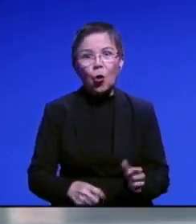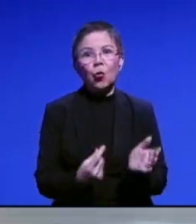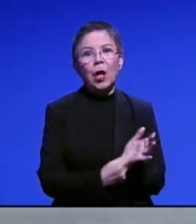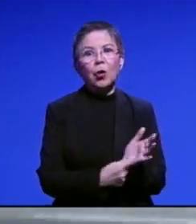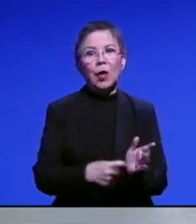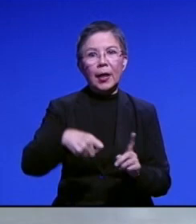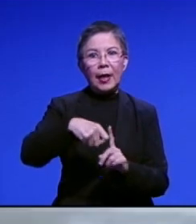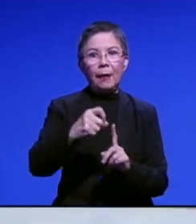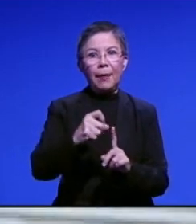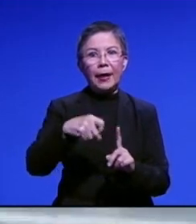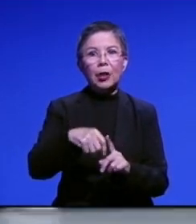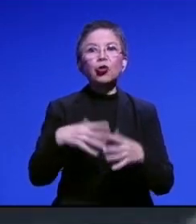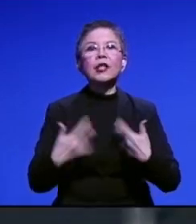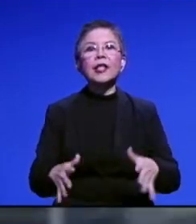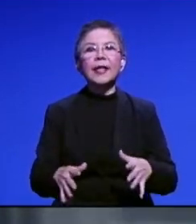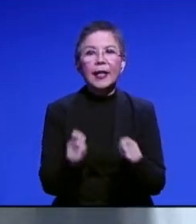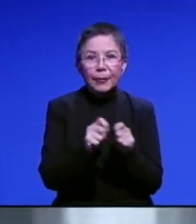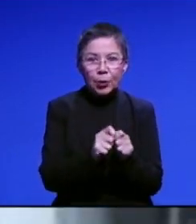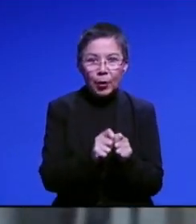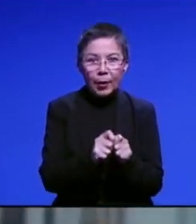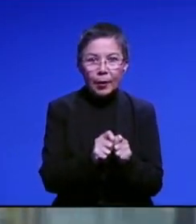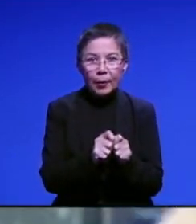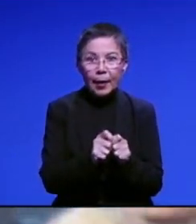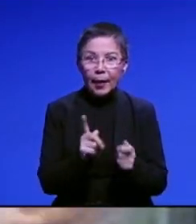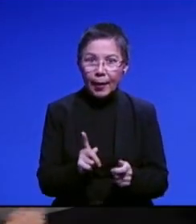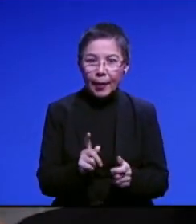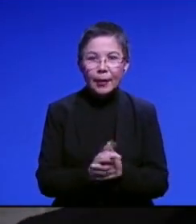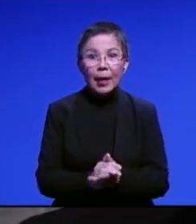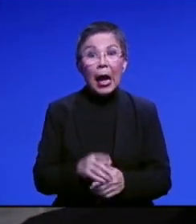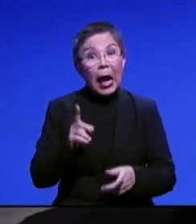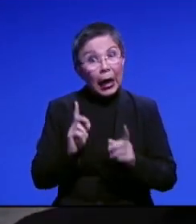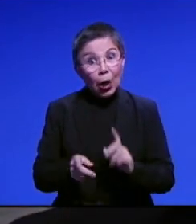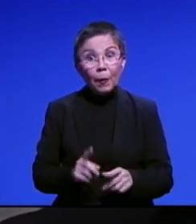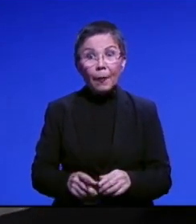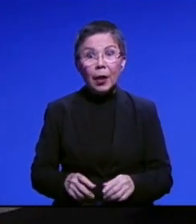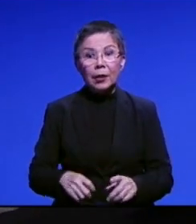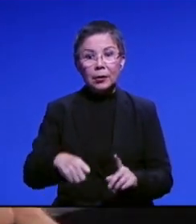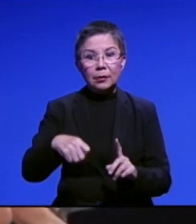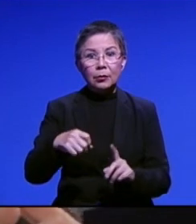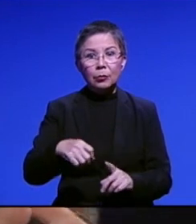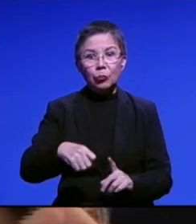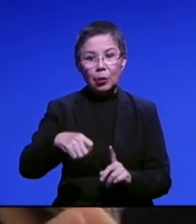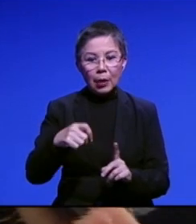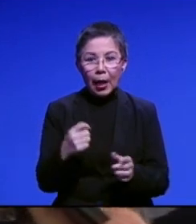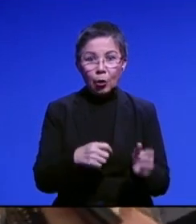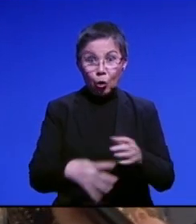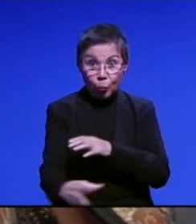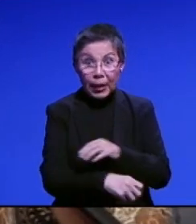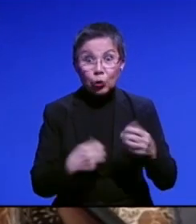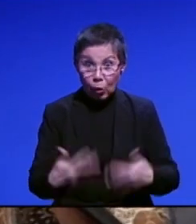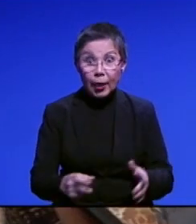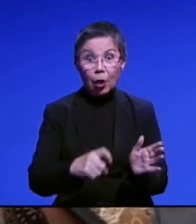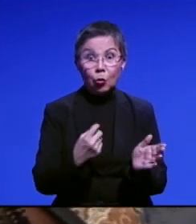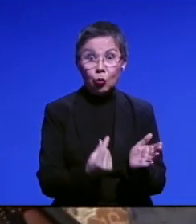Pidana Korupsi telah selesai direvisi. Nanti kalau memang korupsi juga sudah dikatakan ada undang-undangnya, ya kan